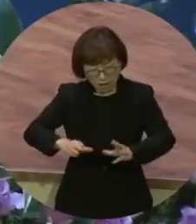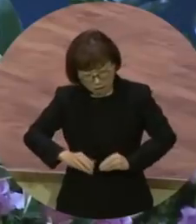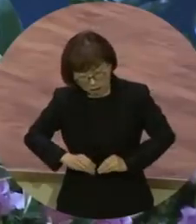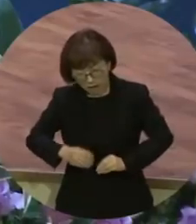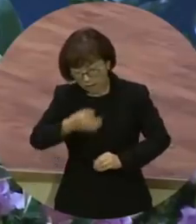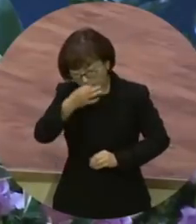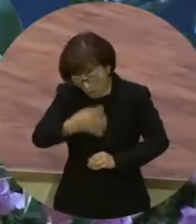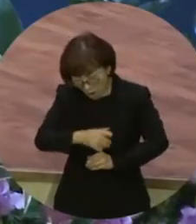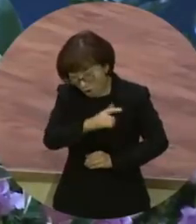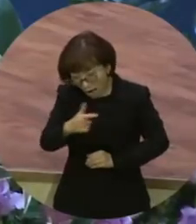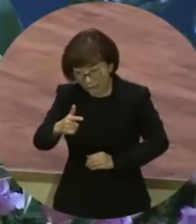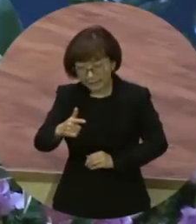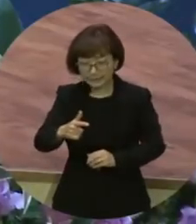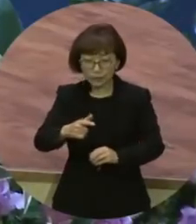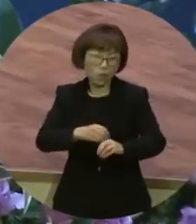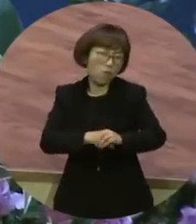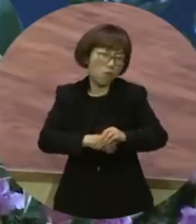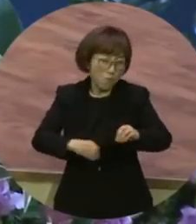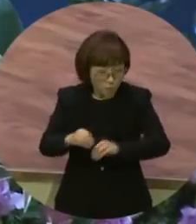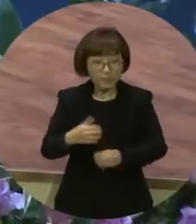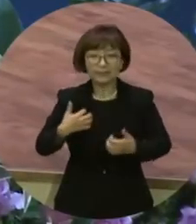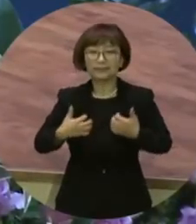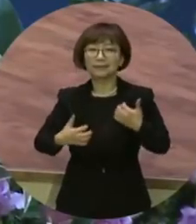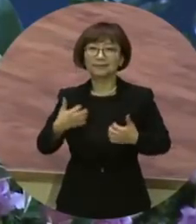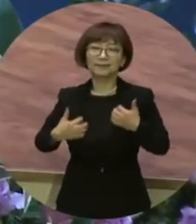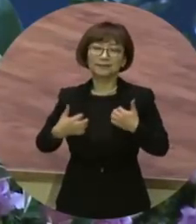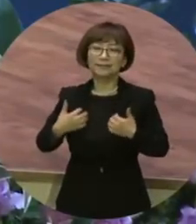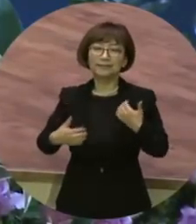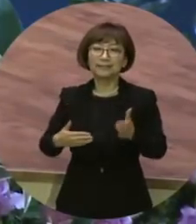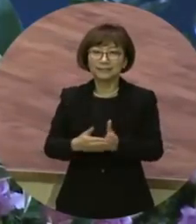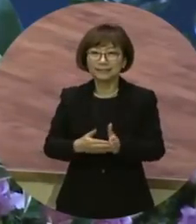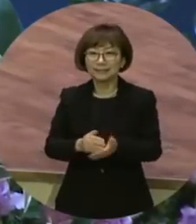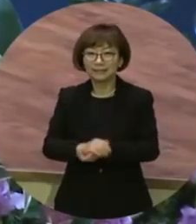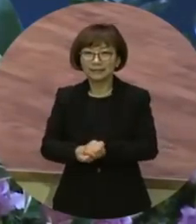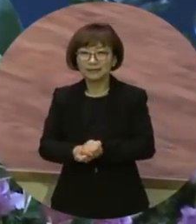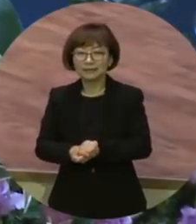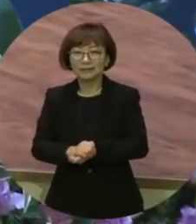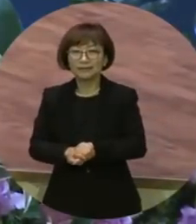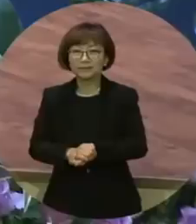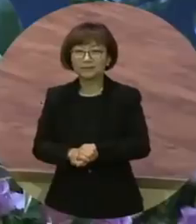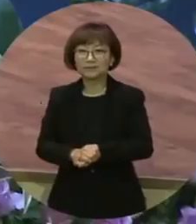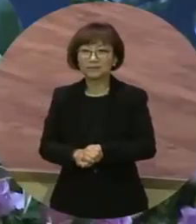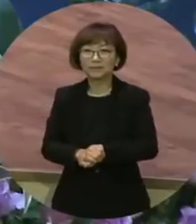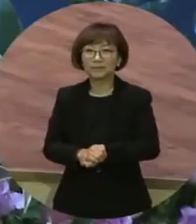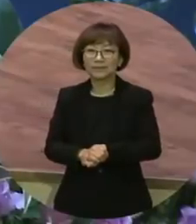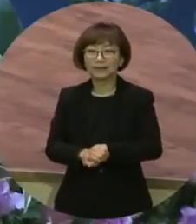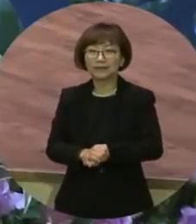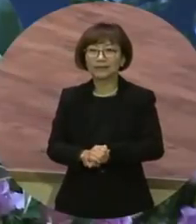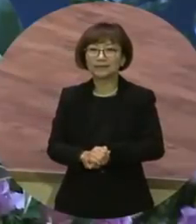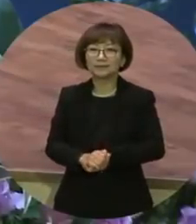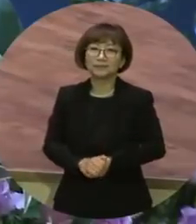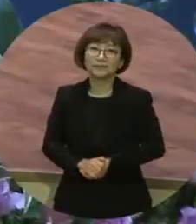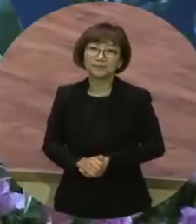그랬어요. 기분과 감정과 육신의 상태를 넘어서는 축복을 드렸어요. 헬라어 원어 뜻에 보면 만족함을